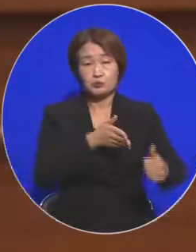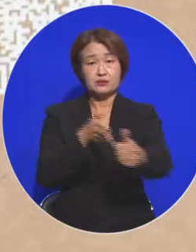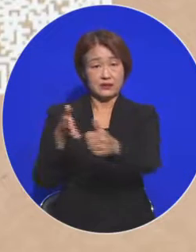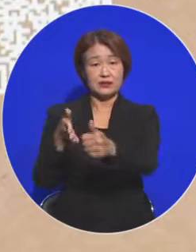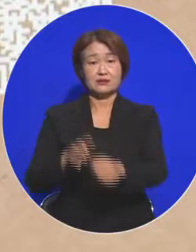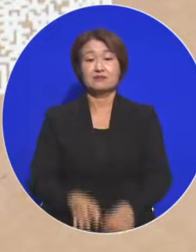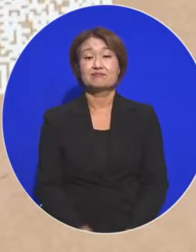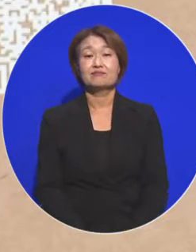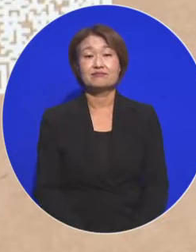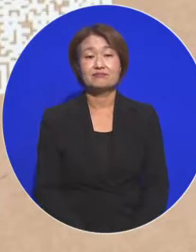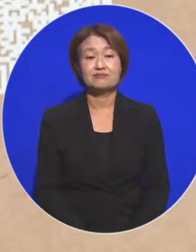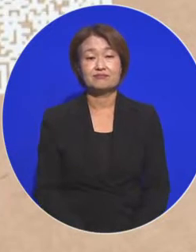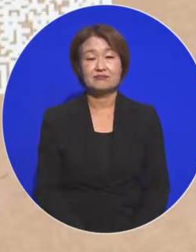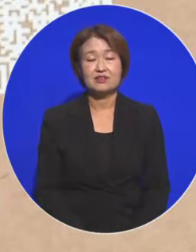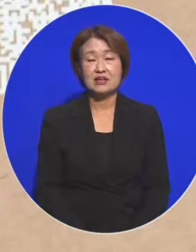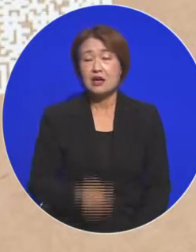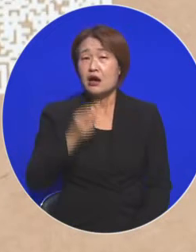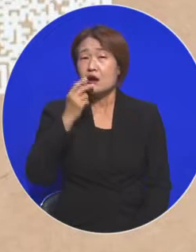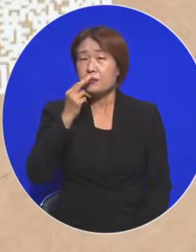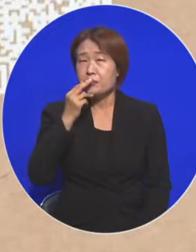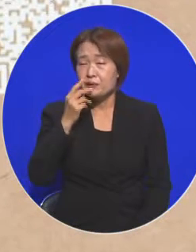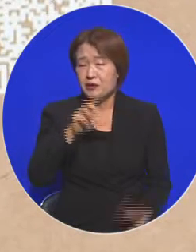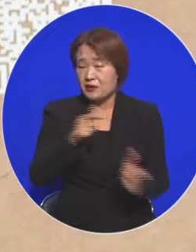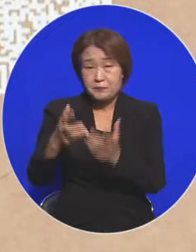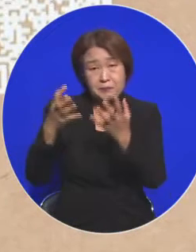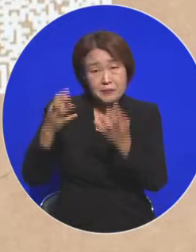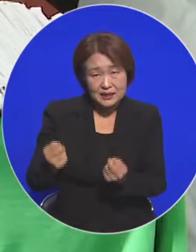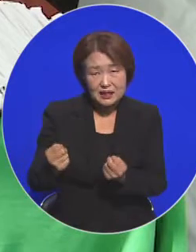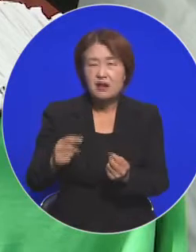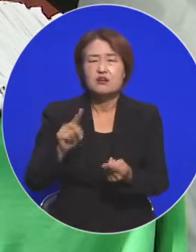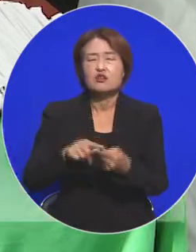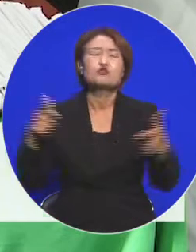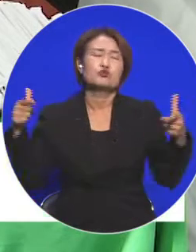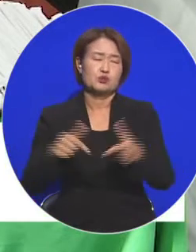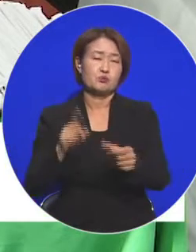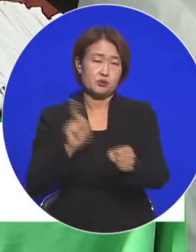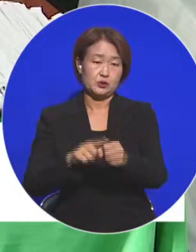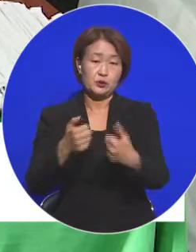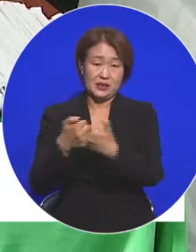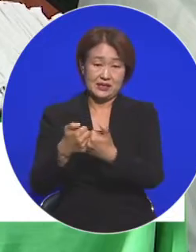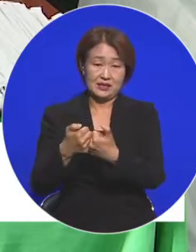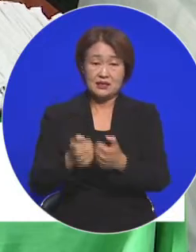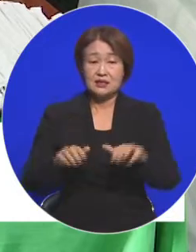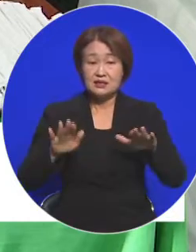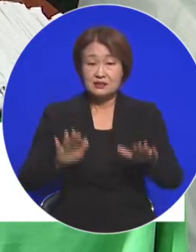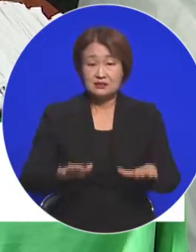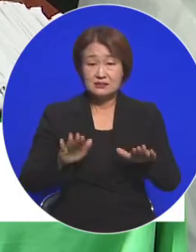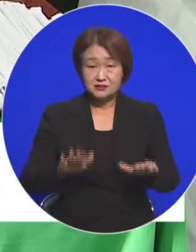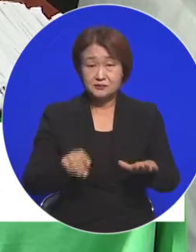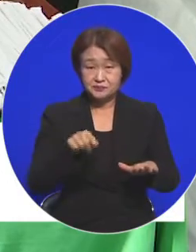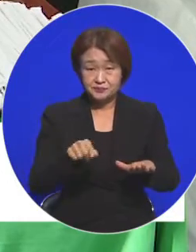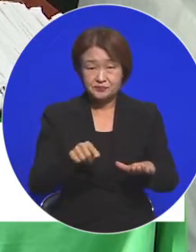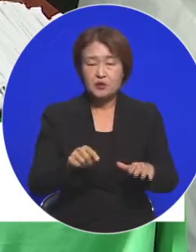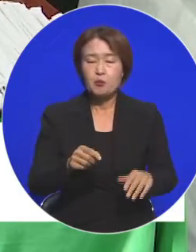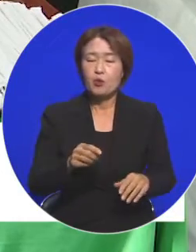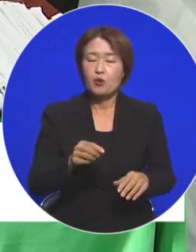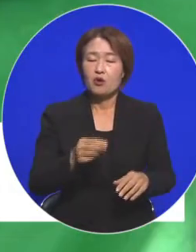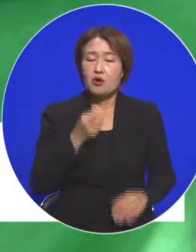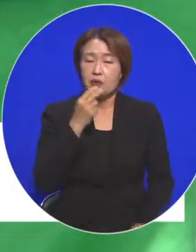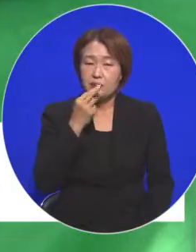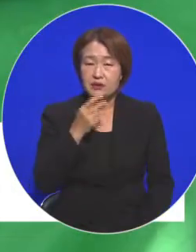바랍니다. 탈 플라스틱 대책에 대한 논의도 진행됐습니다. 먼저 다회용기 대여 공여 서비스를 활성화하기